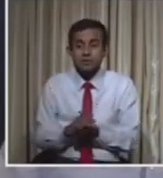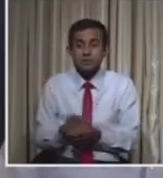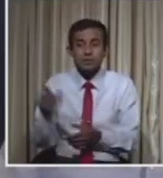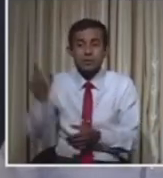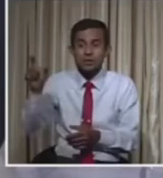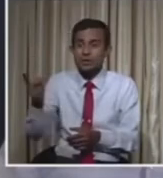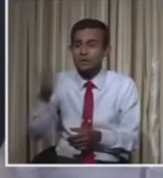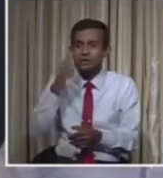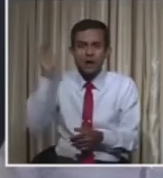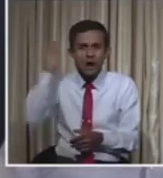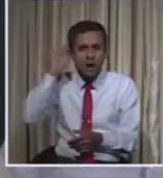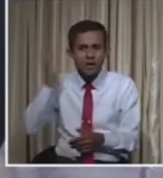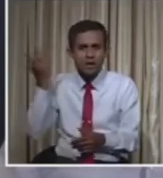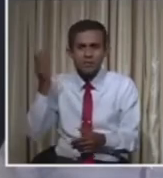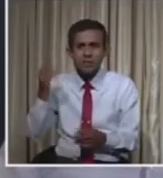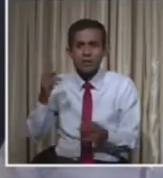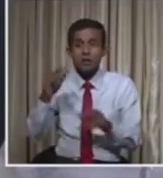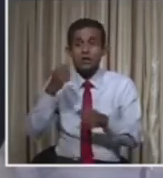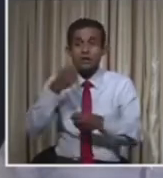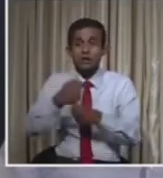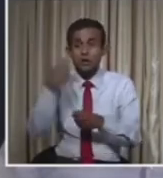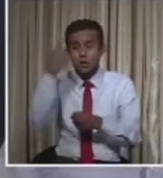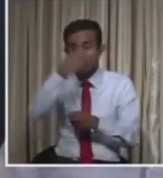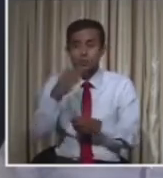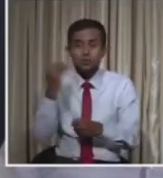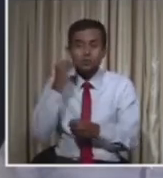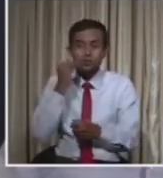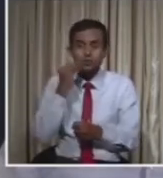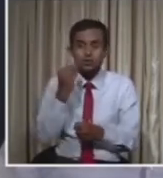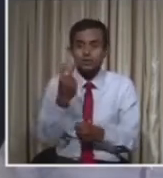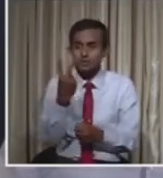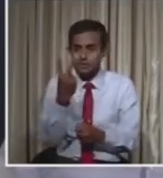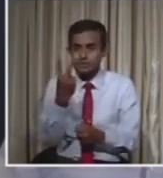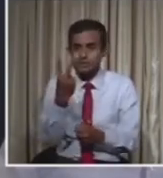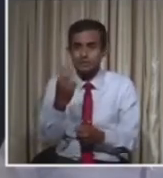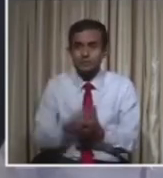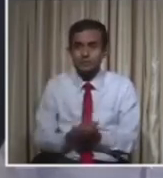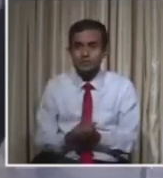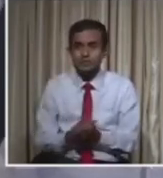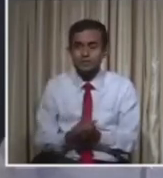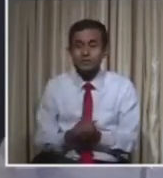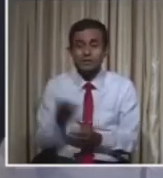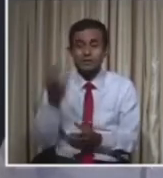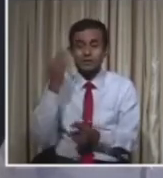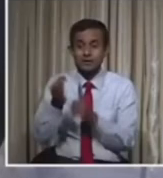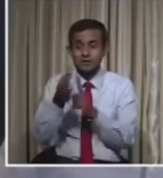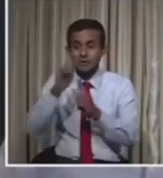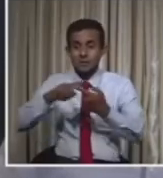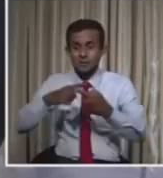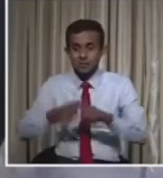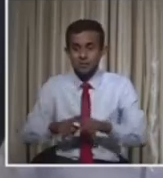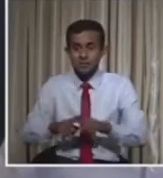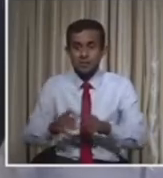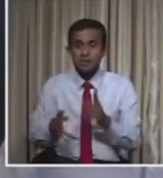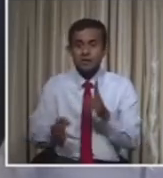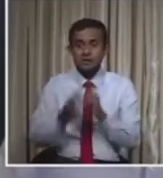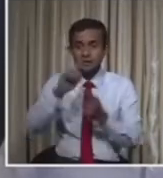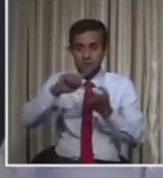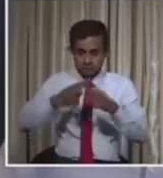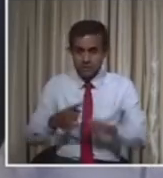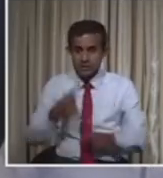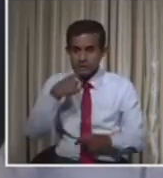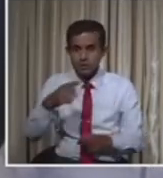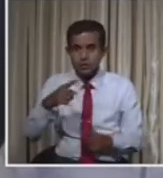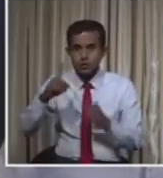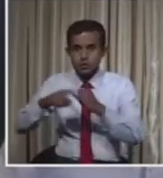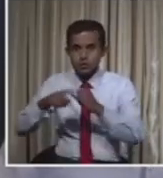එපා. ඔබතුමාට ගෝල් පේස් එකේදී මන් දැක්ක තොත්තු දෙකක් දුන්නා. එදා ජනාධිපතිවරණේ ජනාධිපතිවරණෙත් කිව්වා නේද උදේ